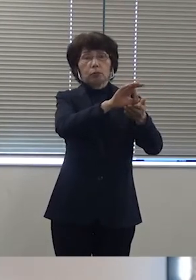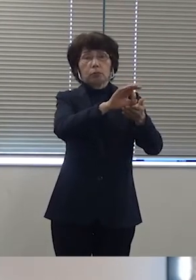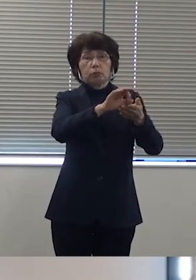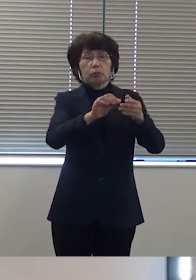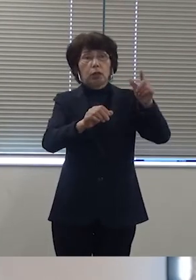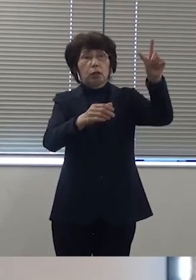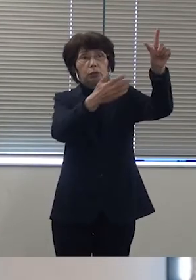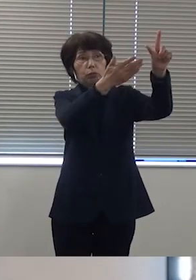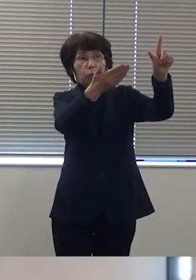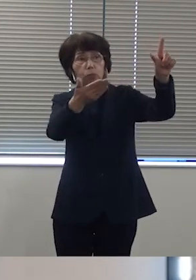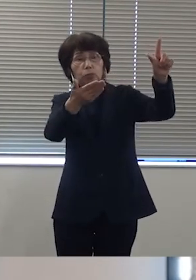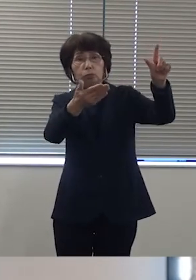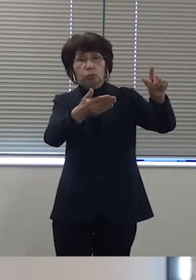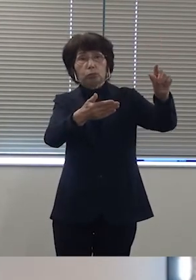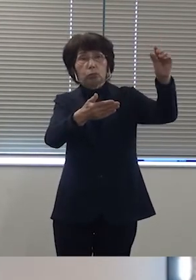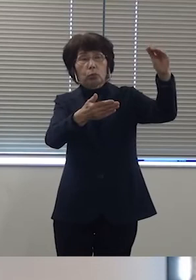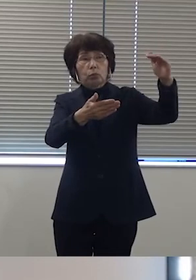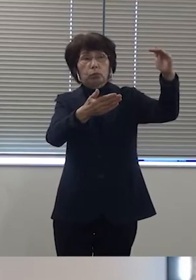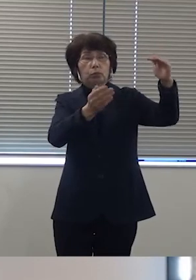はい、ありがとうございます。